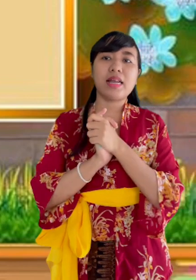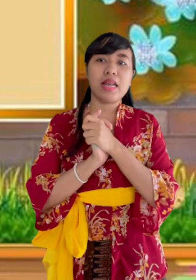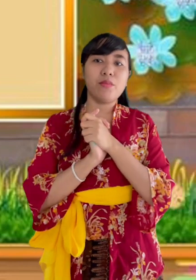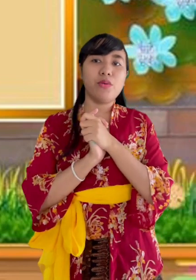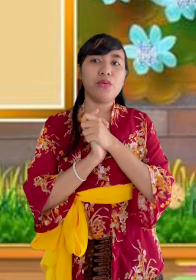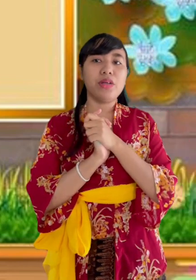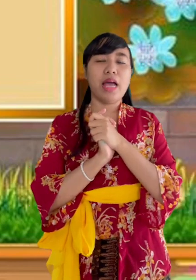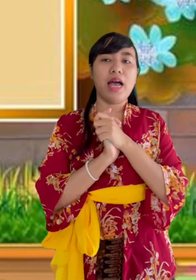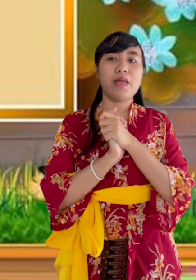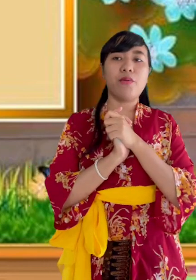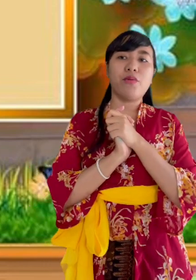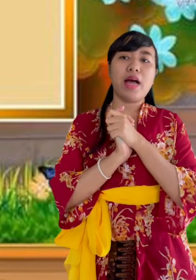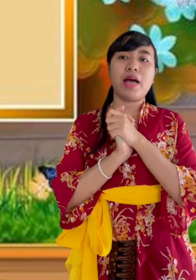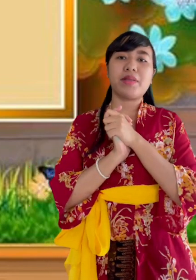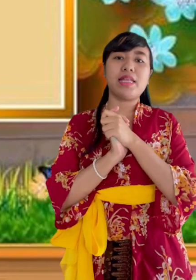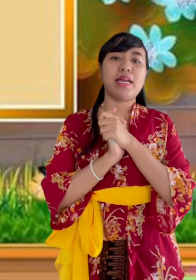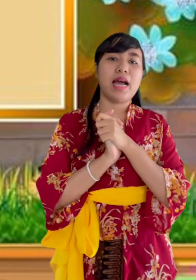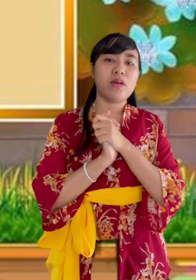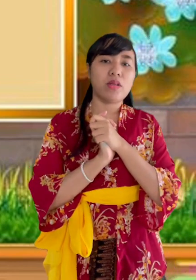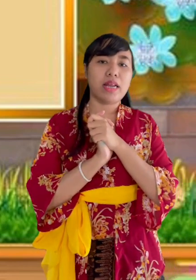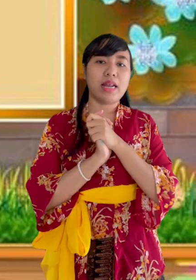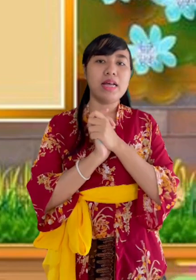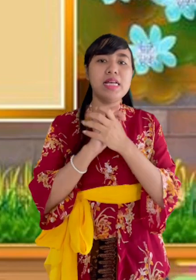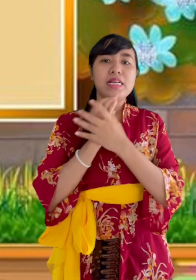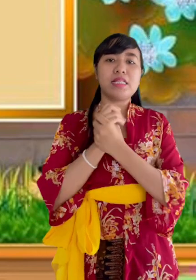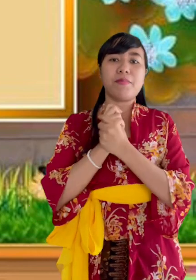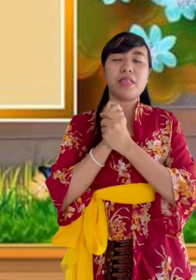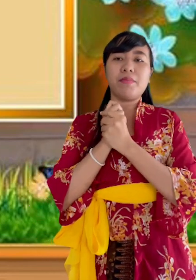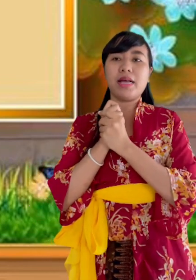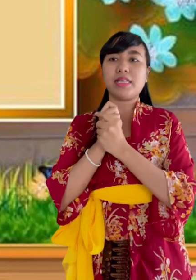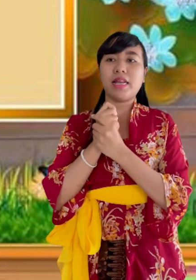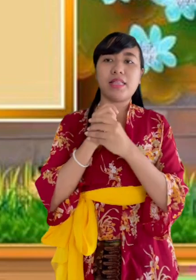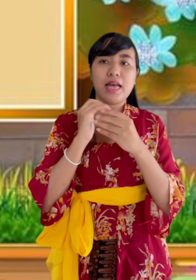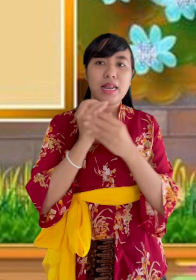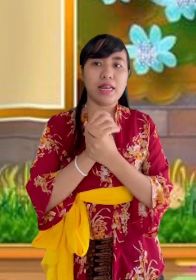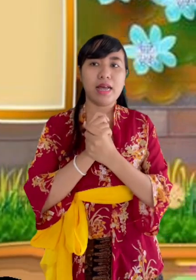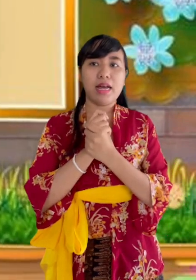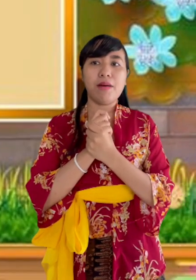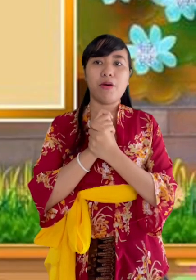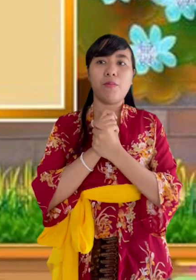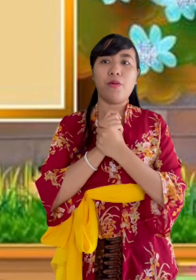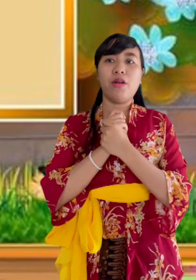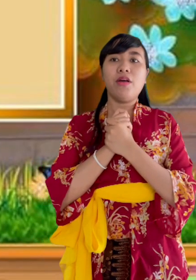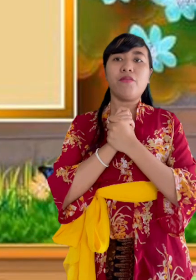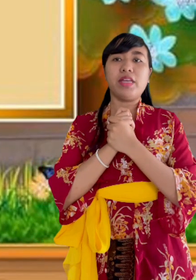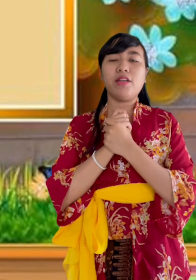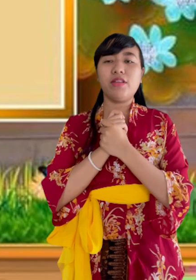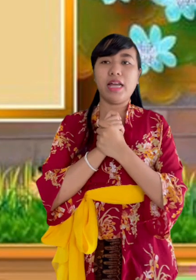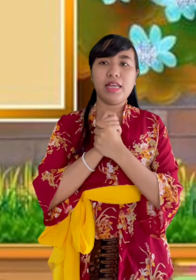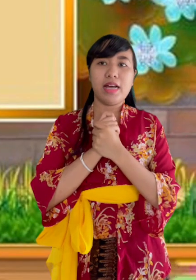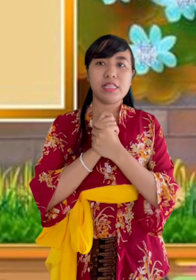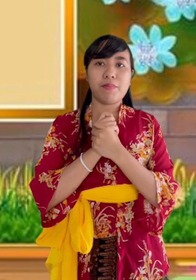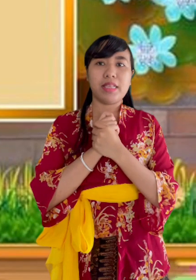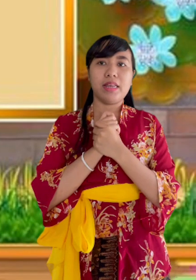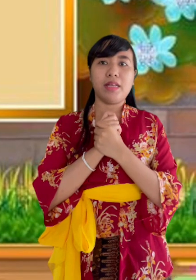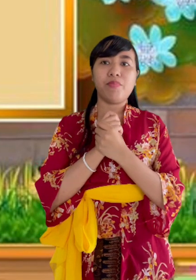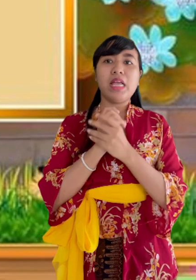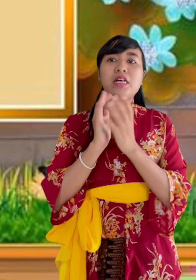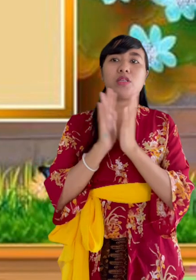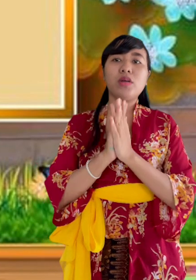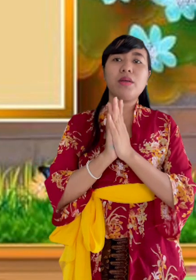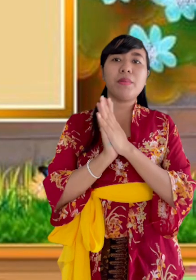Anak-anak dengarkan Ibu Guru ya. Ibu Guru akan menyanyikan untuk anak-anak. Seperti biasa, nanti anak-anak mengumpul videonya ya, seperti